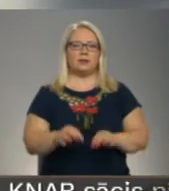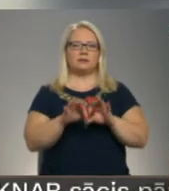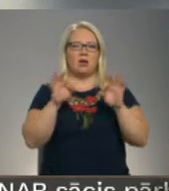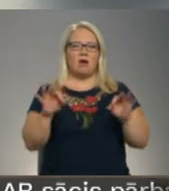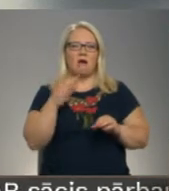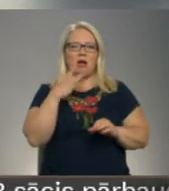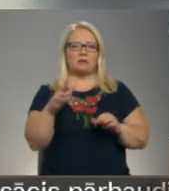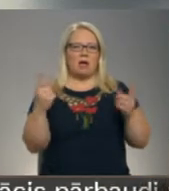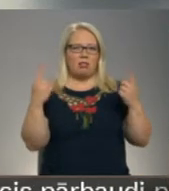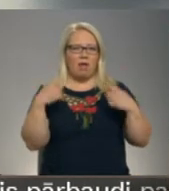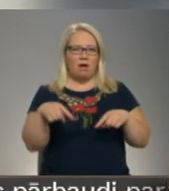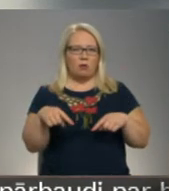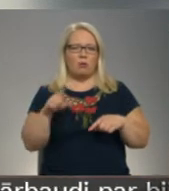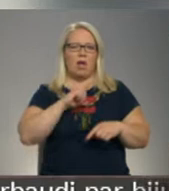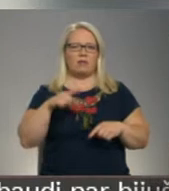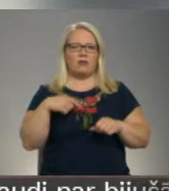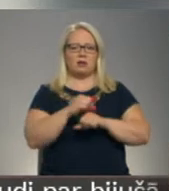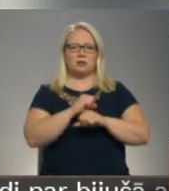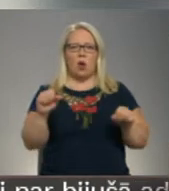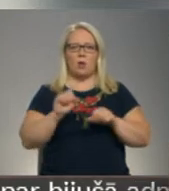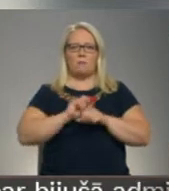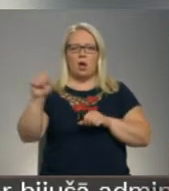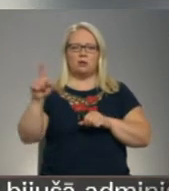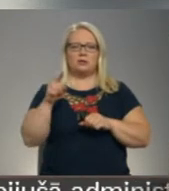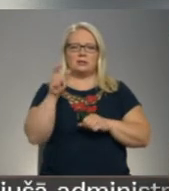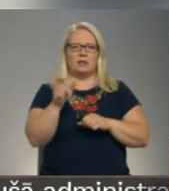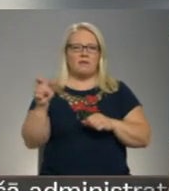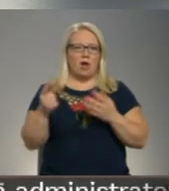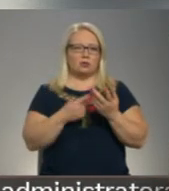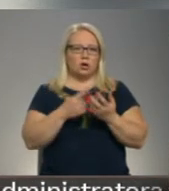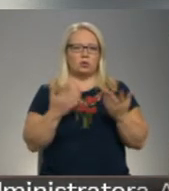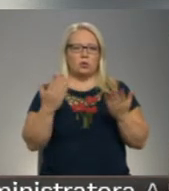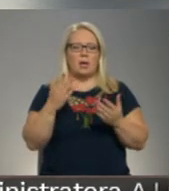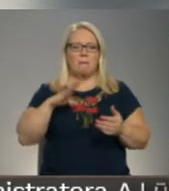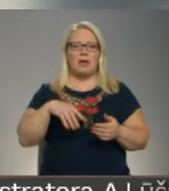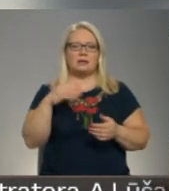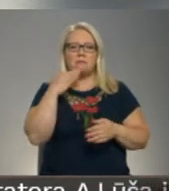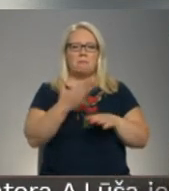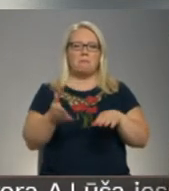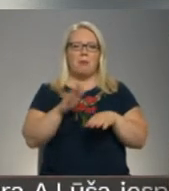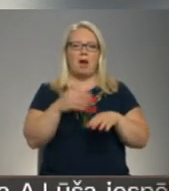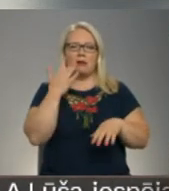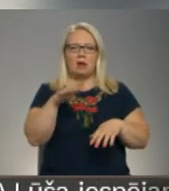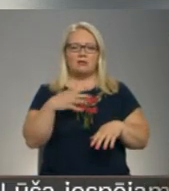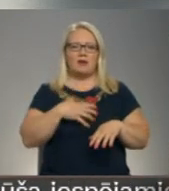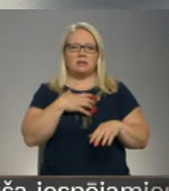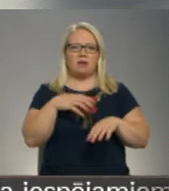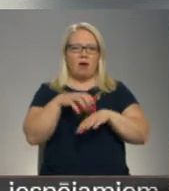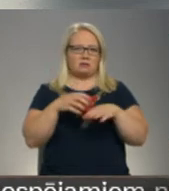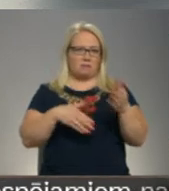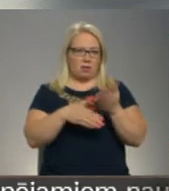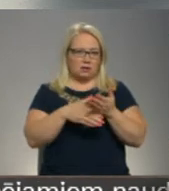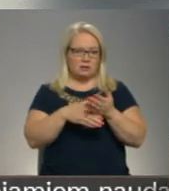Līdz ar karstā laika iestāšanos Latvijā strauji pieaudzis to cilvēku skaits, kuriem pēc pārkaršanas nācies meklēt mediķu